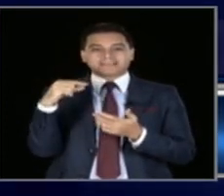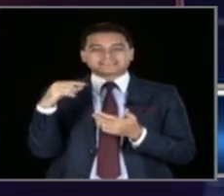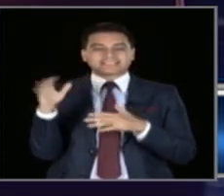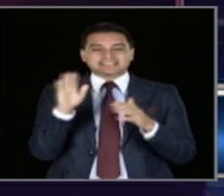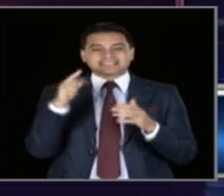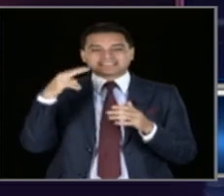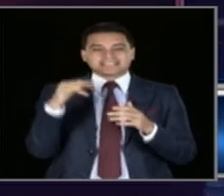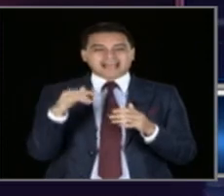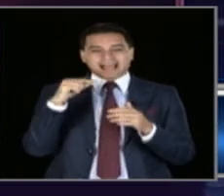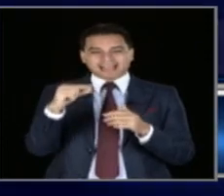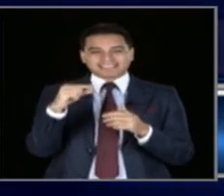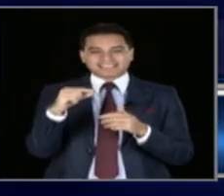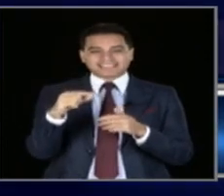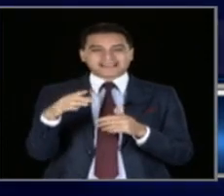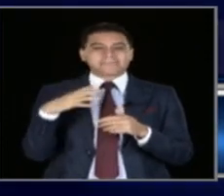محمد علي حفيد.